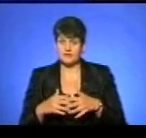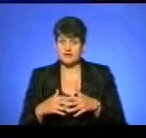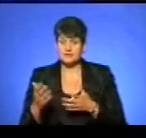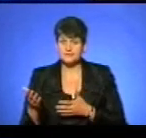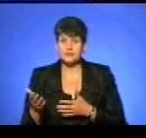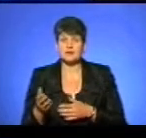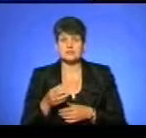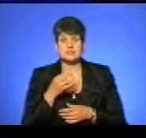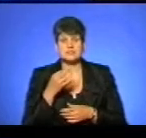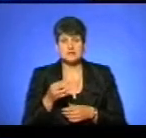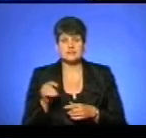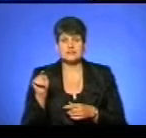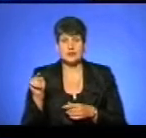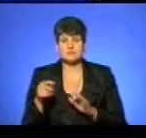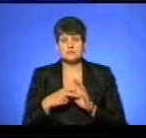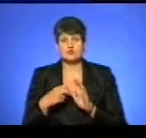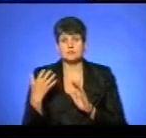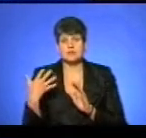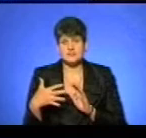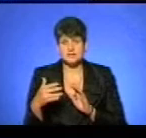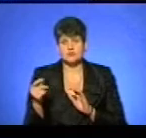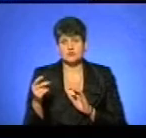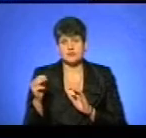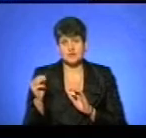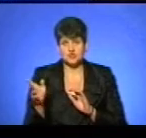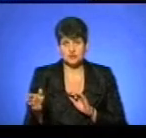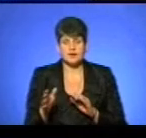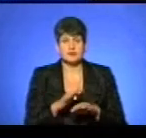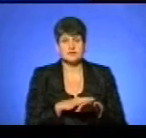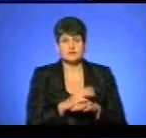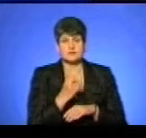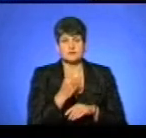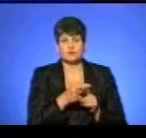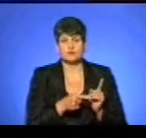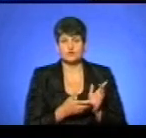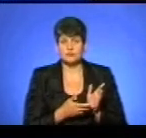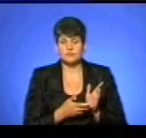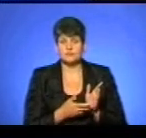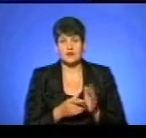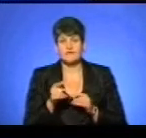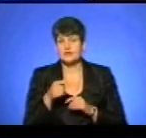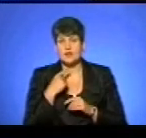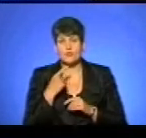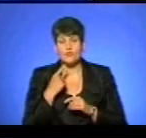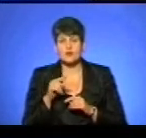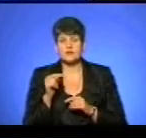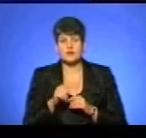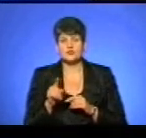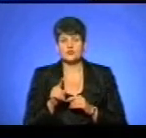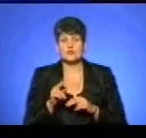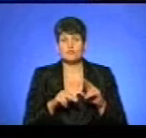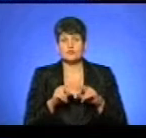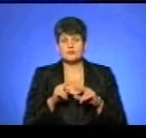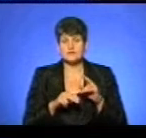тільки там 750 чи 1500, а населенню 2,5. Але він не каже те, що на